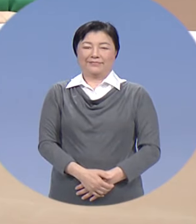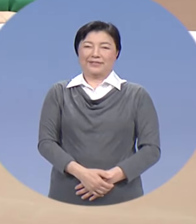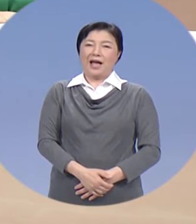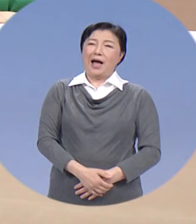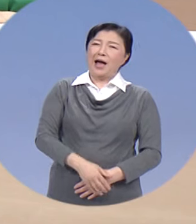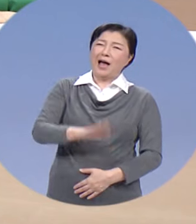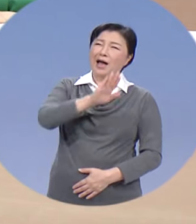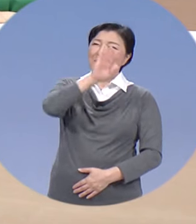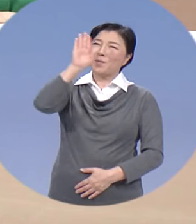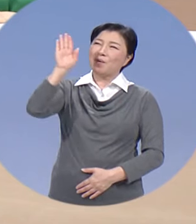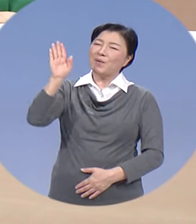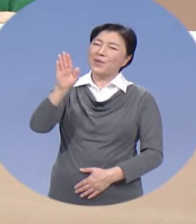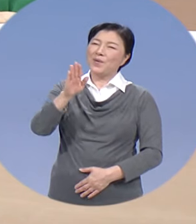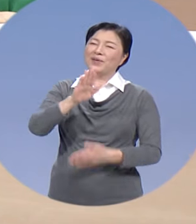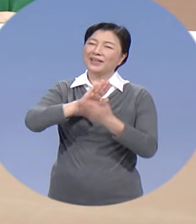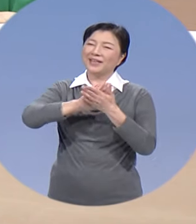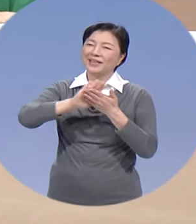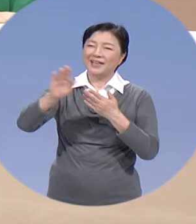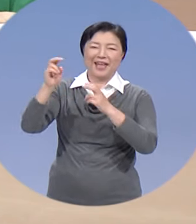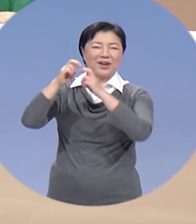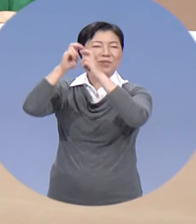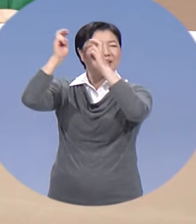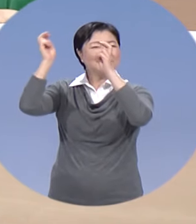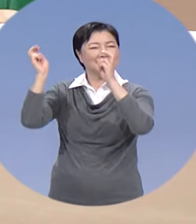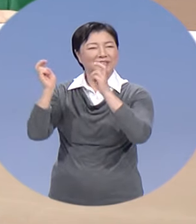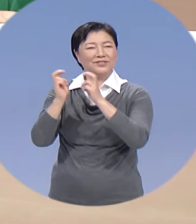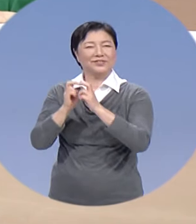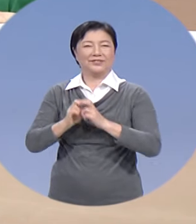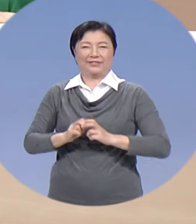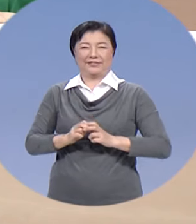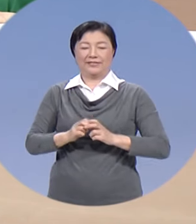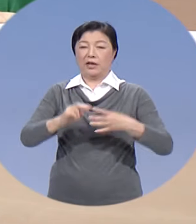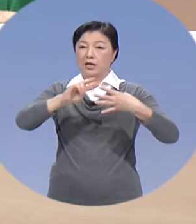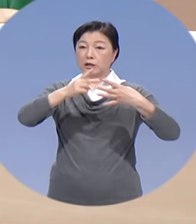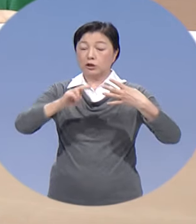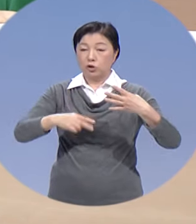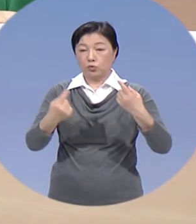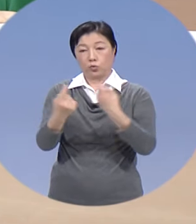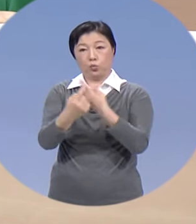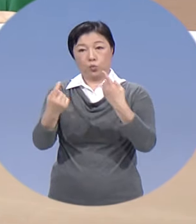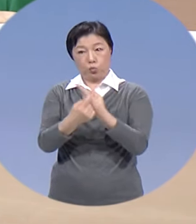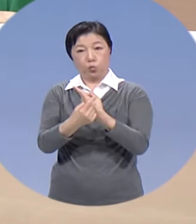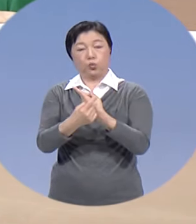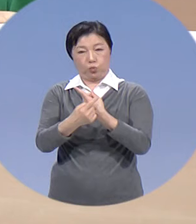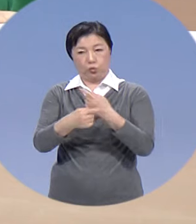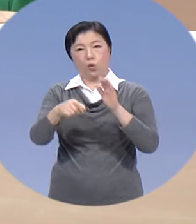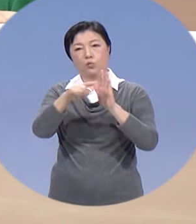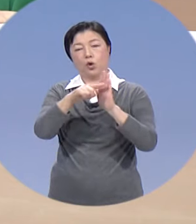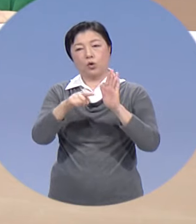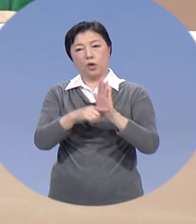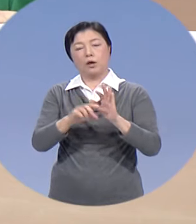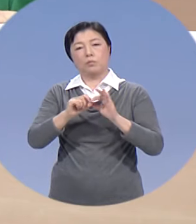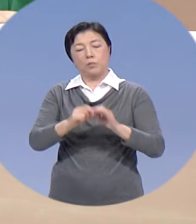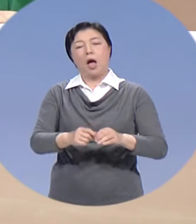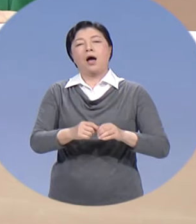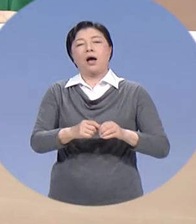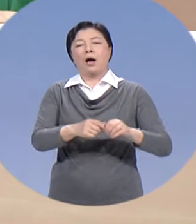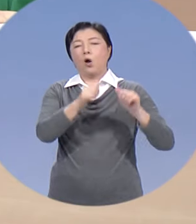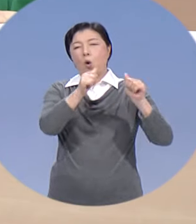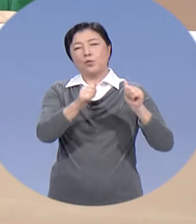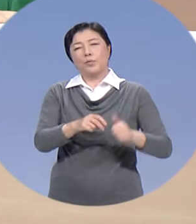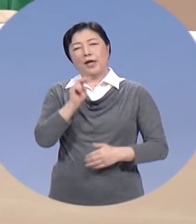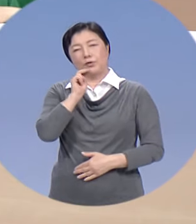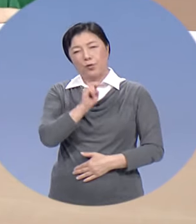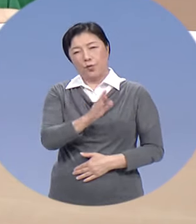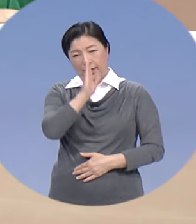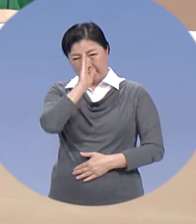星空綺麗でした。ロマンチック。 季節によって変わるプログラムなどについて、詳しくはホームページをご覧ください